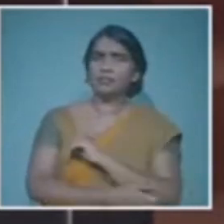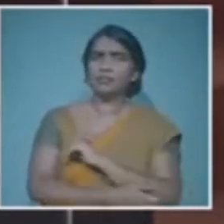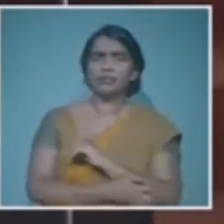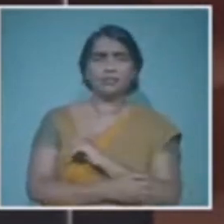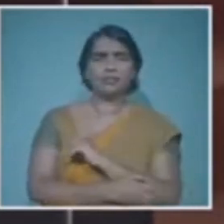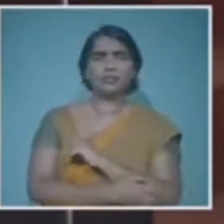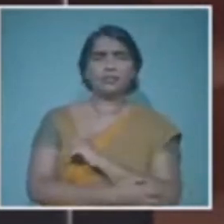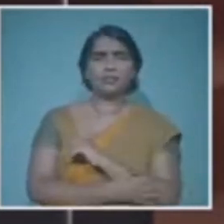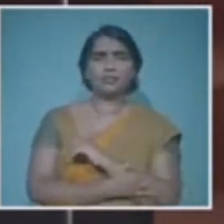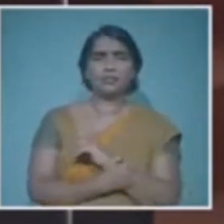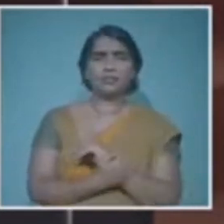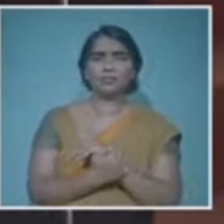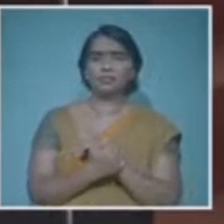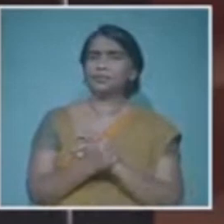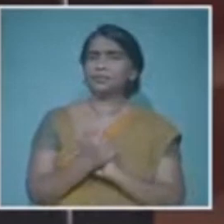ගරු මන්ත්‍රීතුමනි